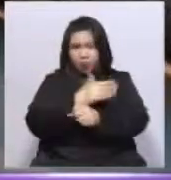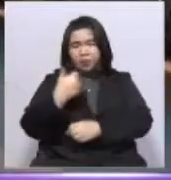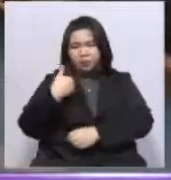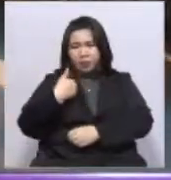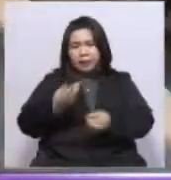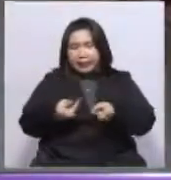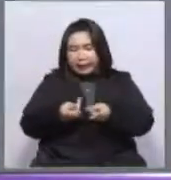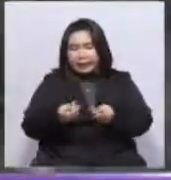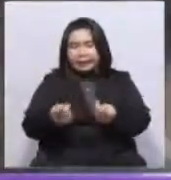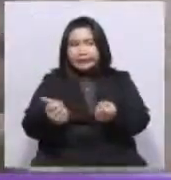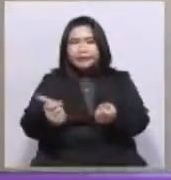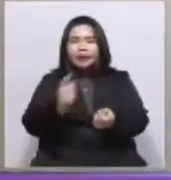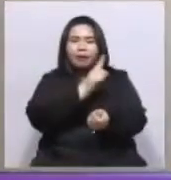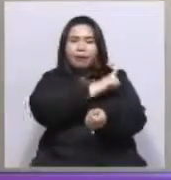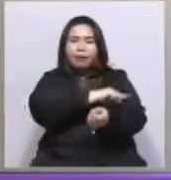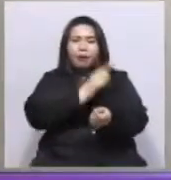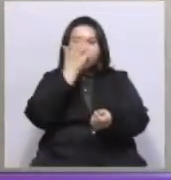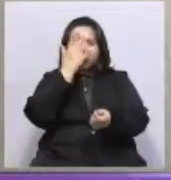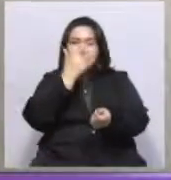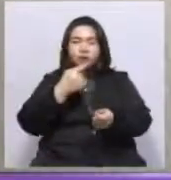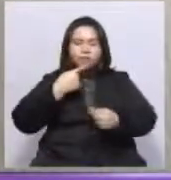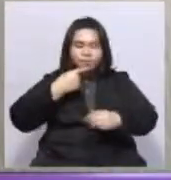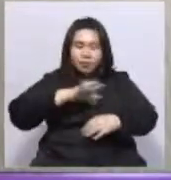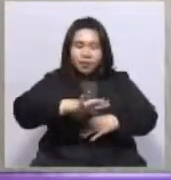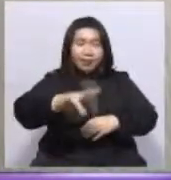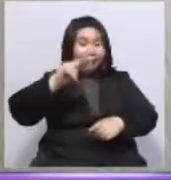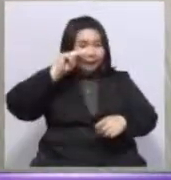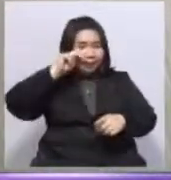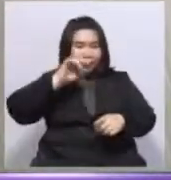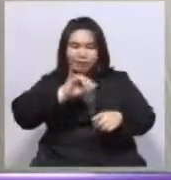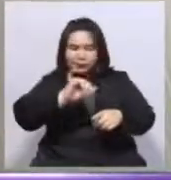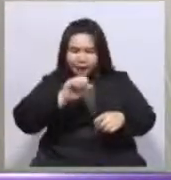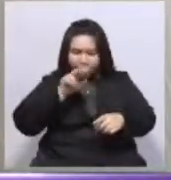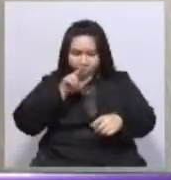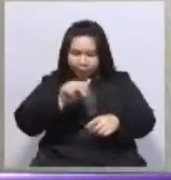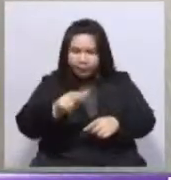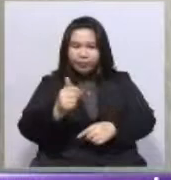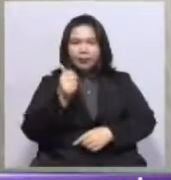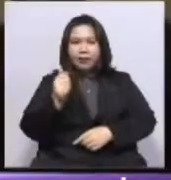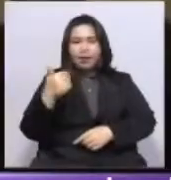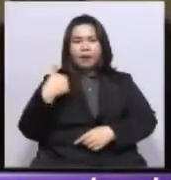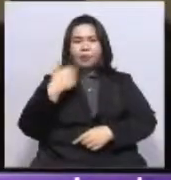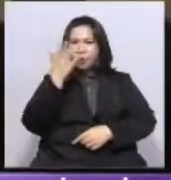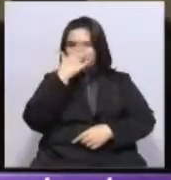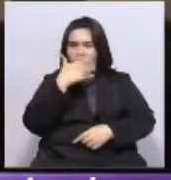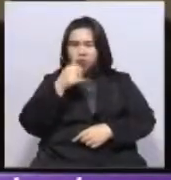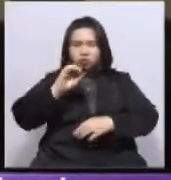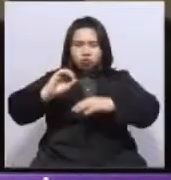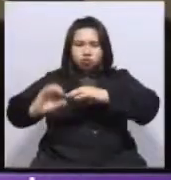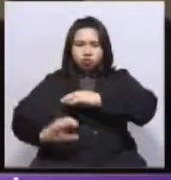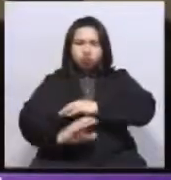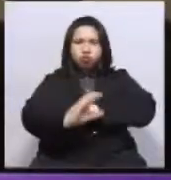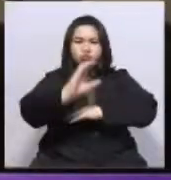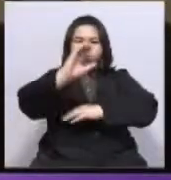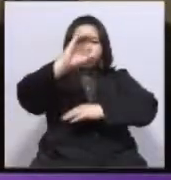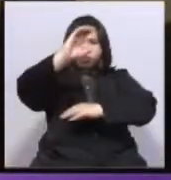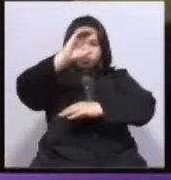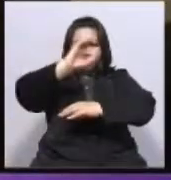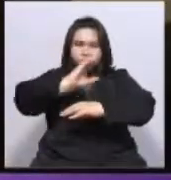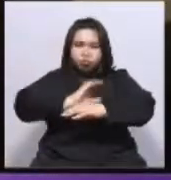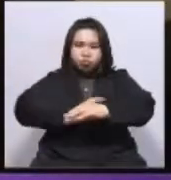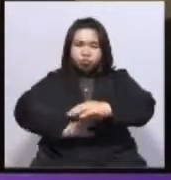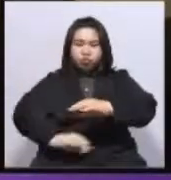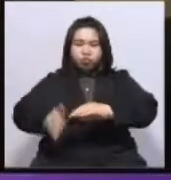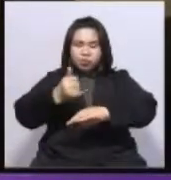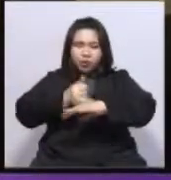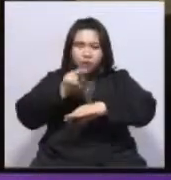ายขาวสะอาดน้ำทะเลใสอีกทั้งที่นี่ยังสามารถโยนความงามของพระอาทิตย์ขึ้นและพระอาทิตย์ตกในจุดเดียว